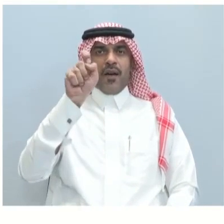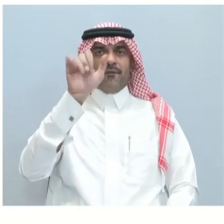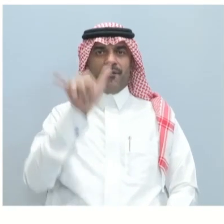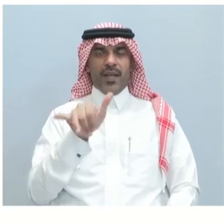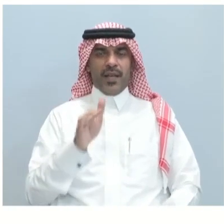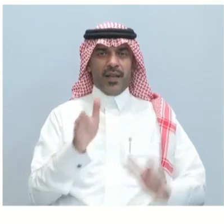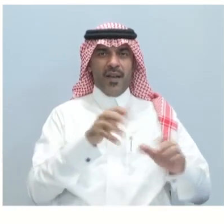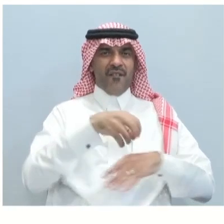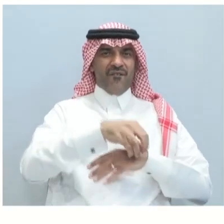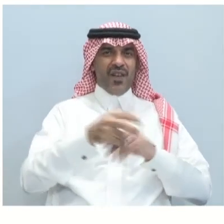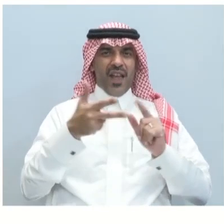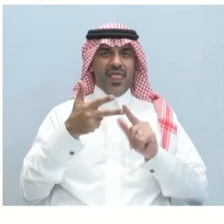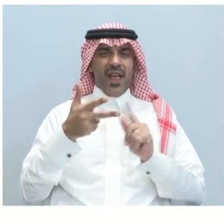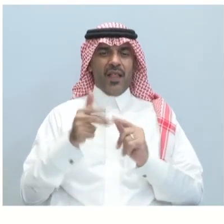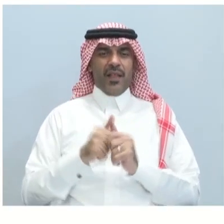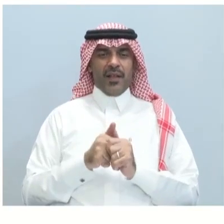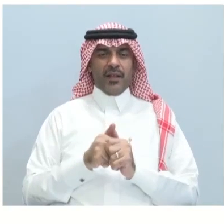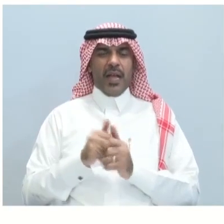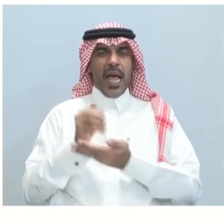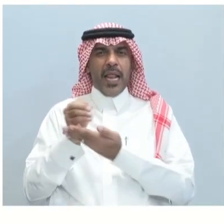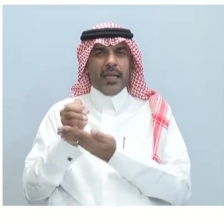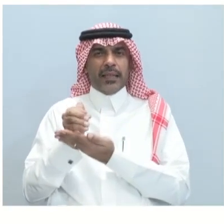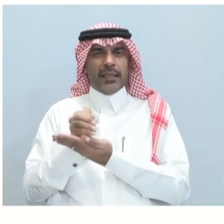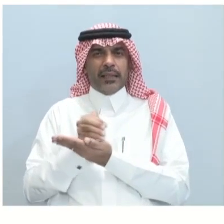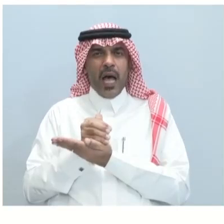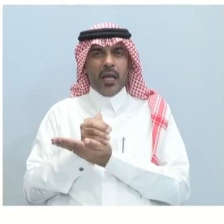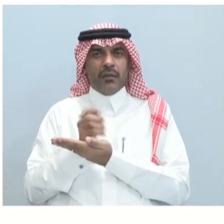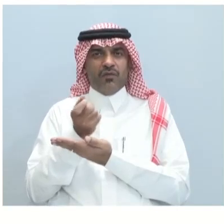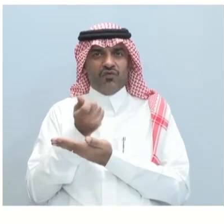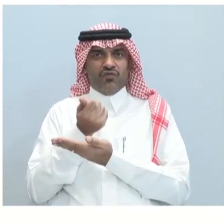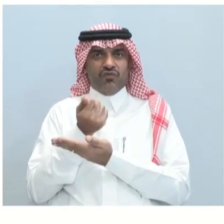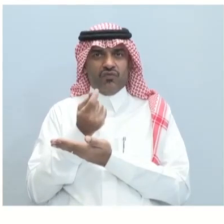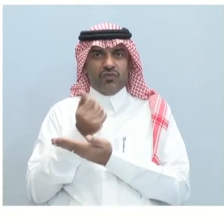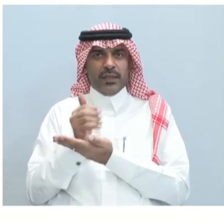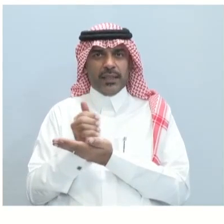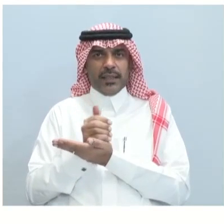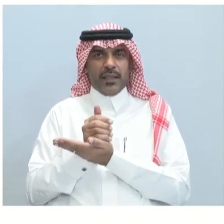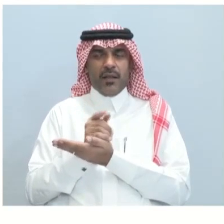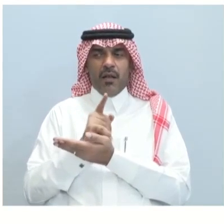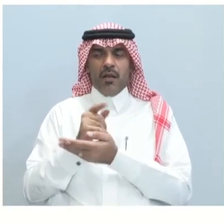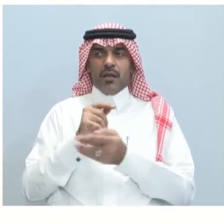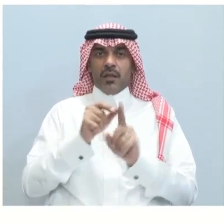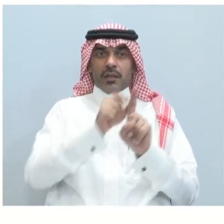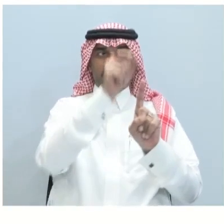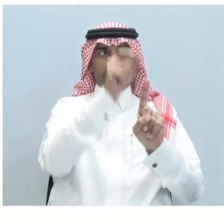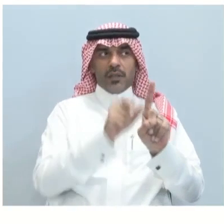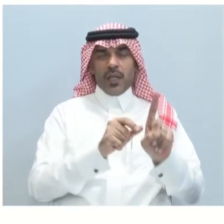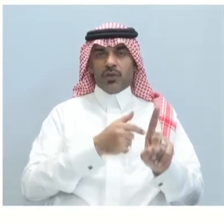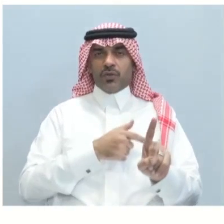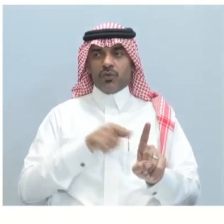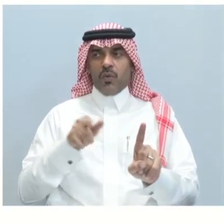الفرع الذي يليه الاقتصاد والمختص بدراسه الاقتصاد